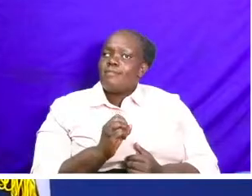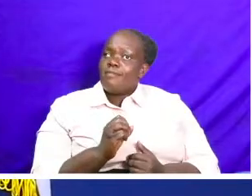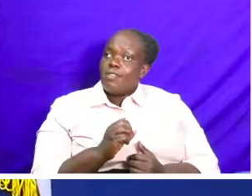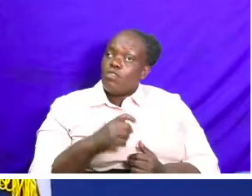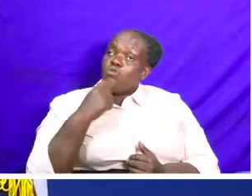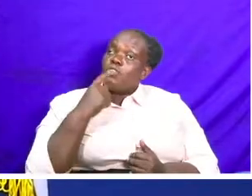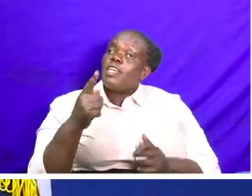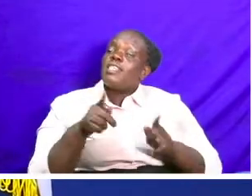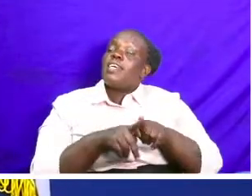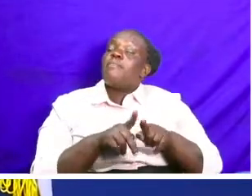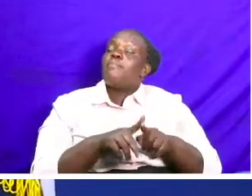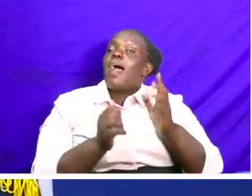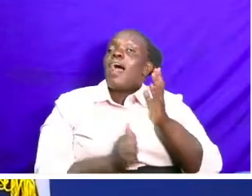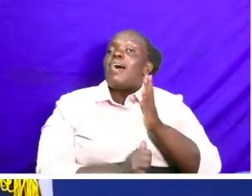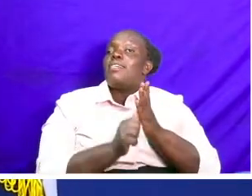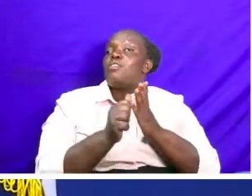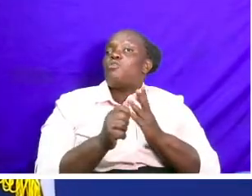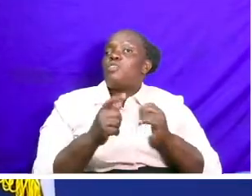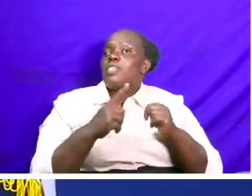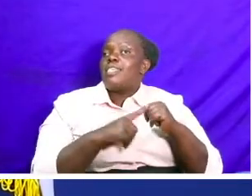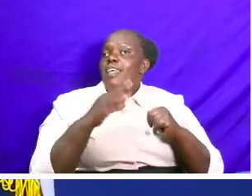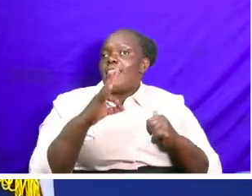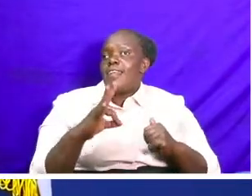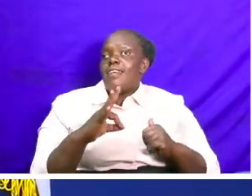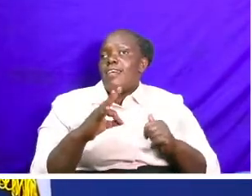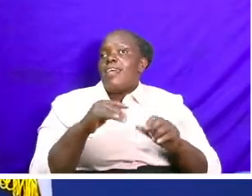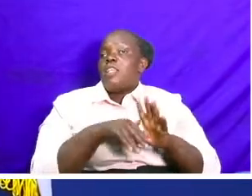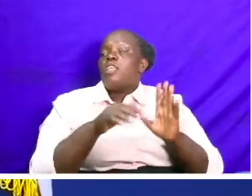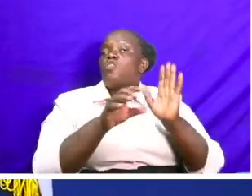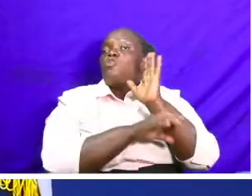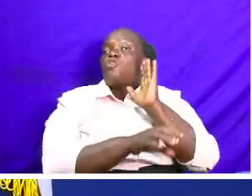ukisoma pia na kipengele cha 63 cha katiba.